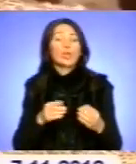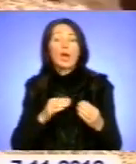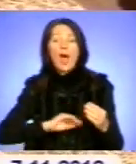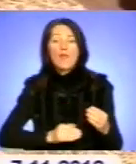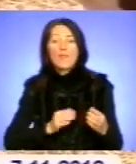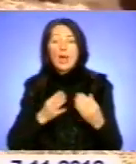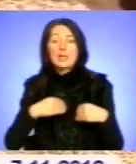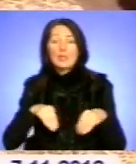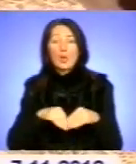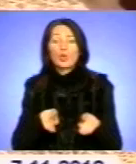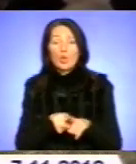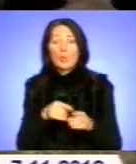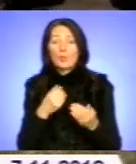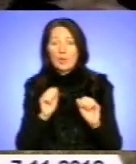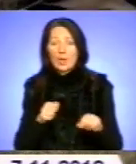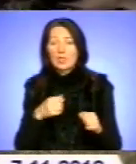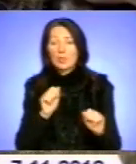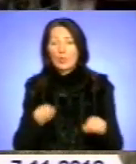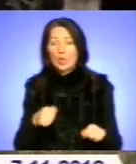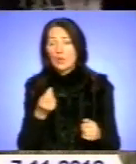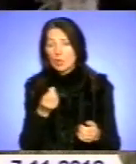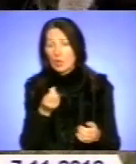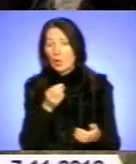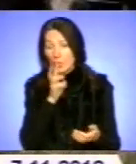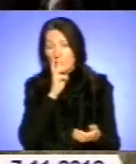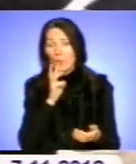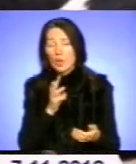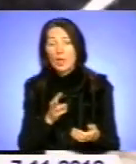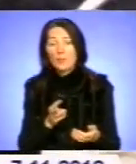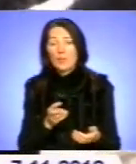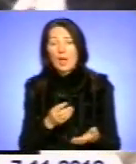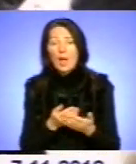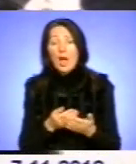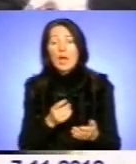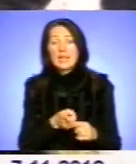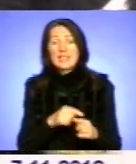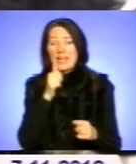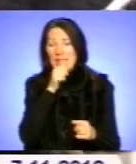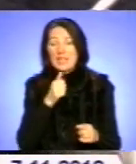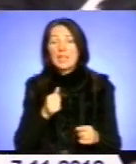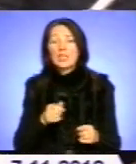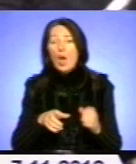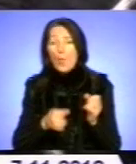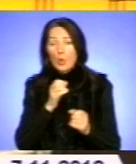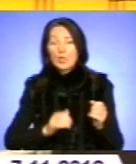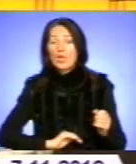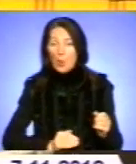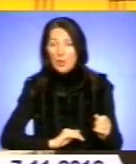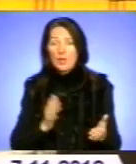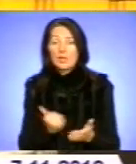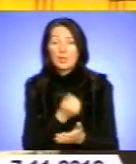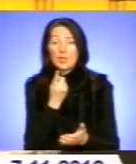непогано заробити. Позитивний приклад на Дніпропетровщині вже є. Лише за цей рік на молоці кооператив заробили 2 мільйони гривень.